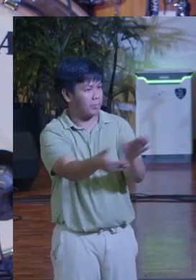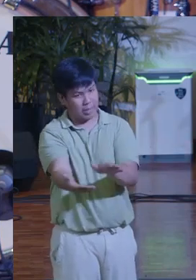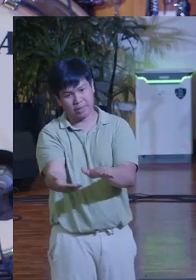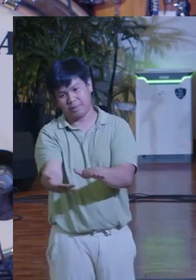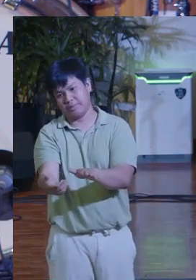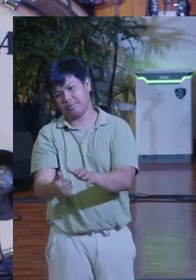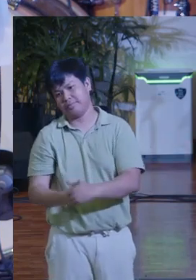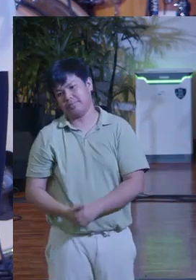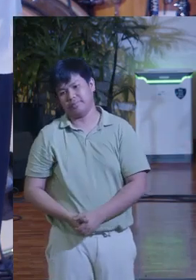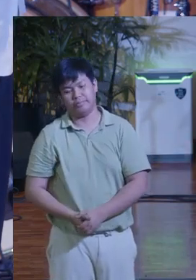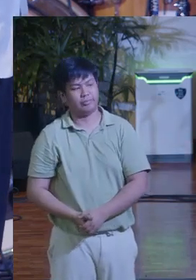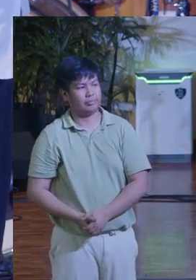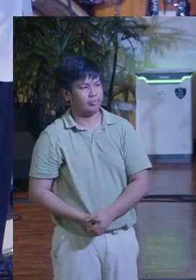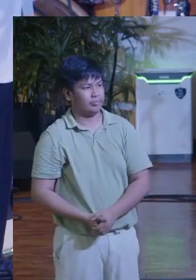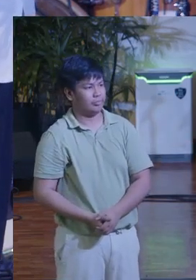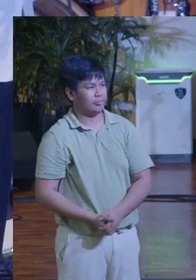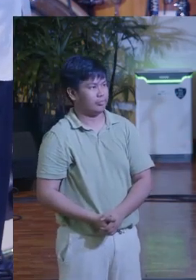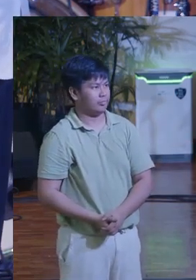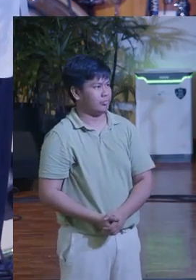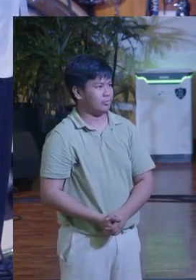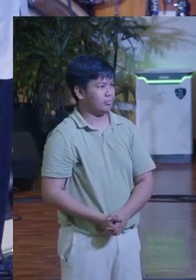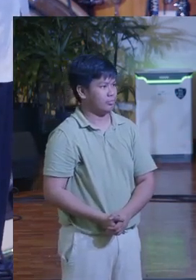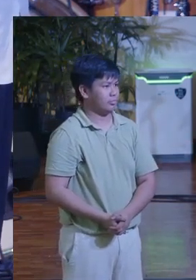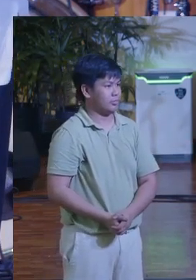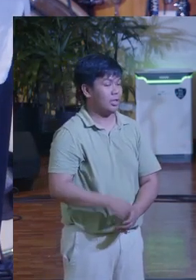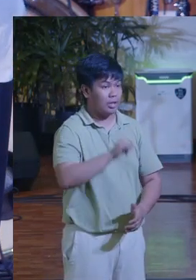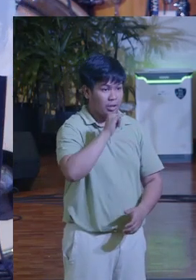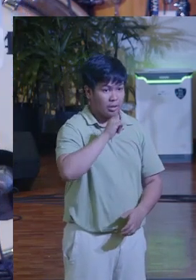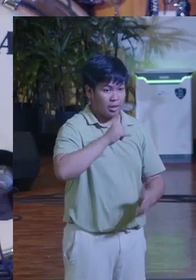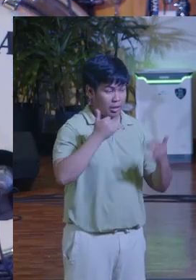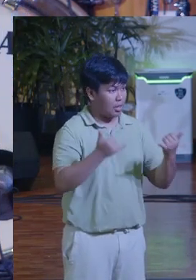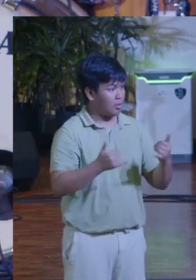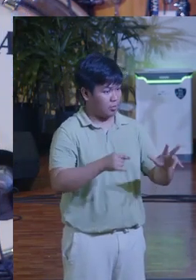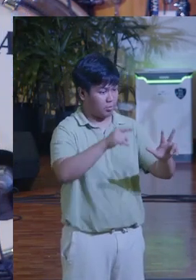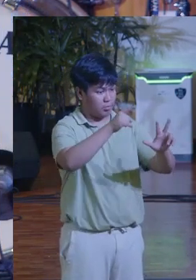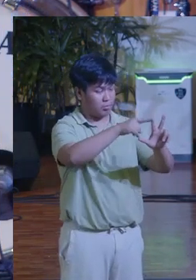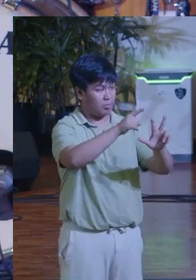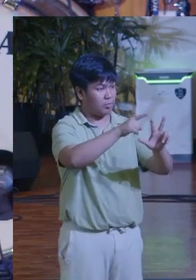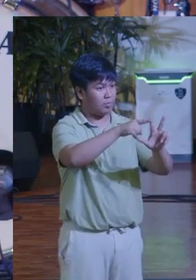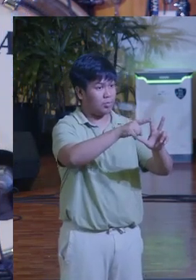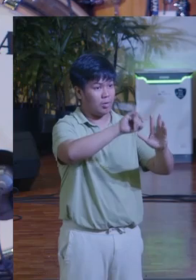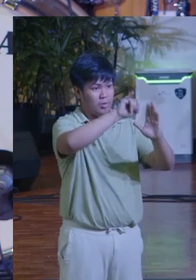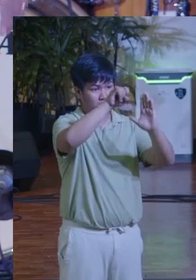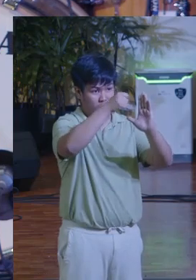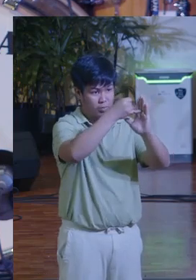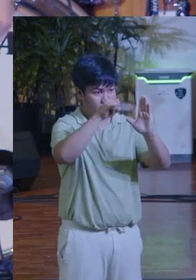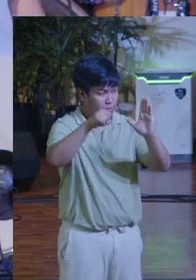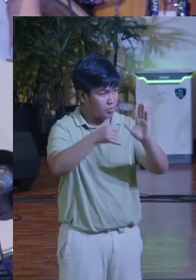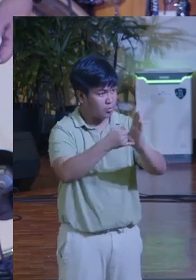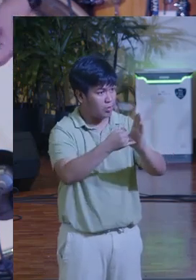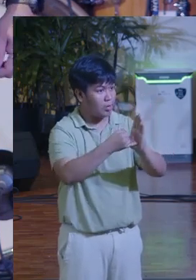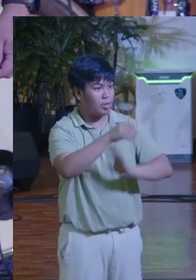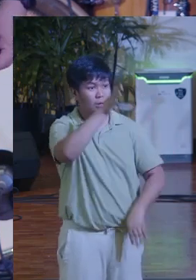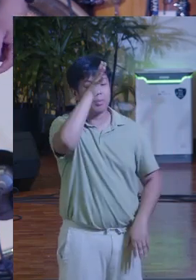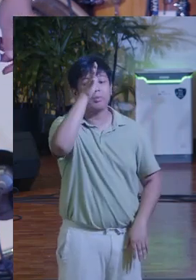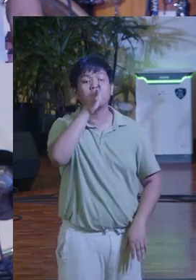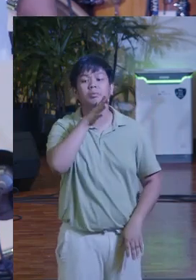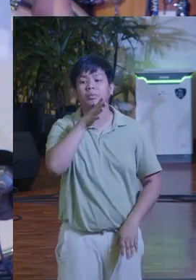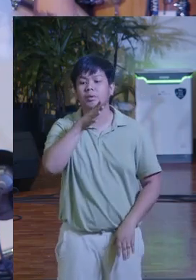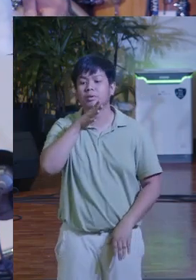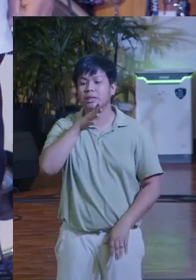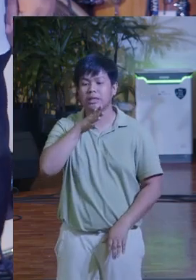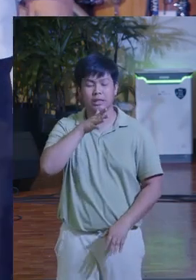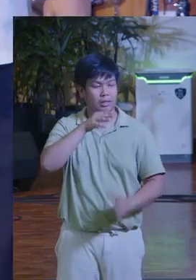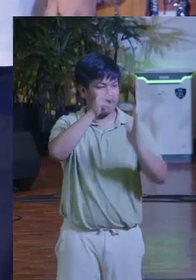niya si Jochebed sa kanyang panganganak. Kung hindi po kumilos ang Panginoon sa buhay ng mag-asawang Amram at